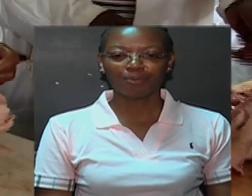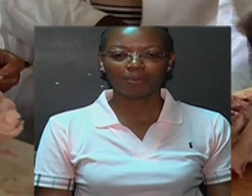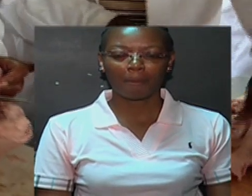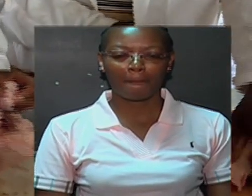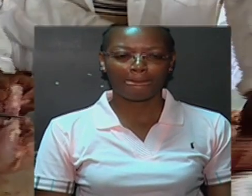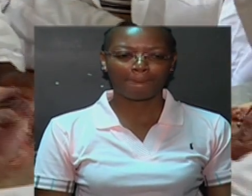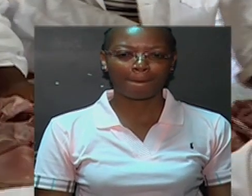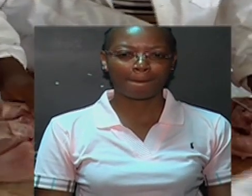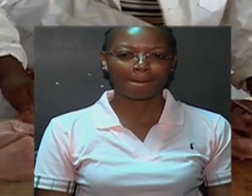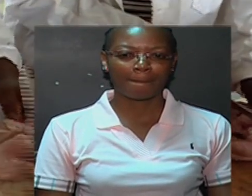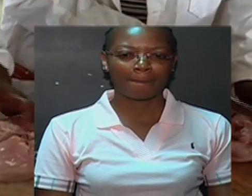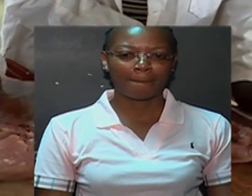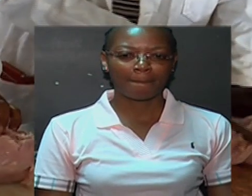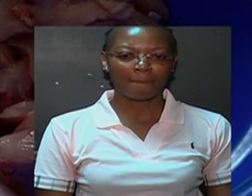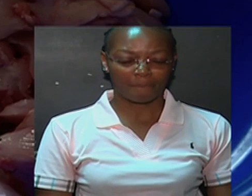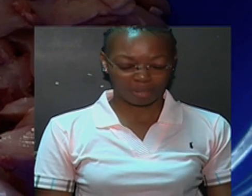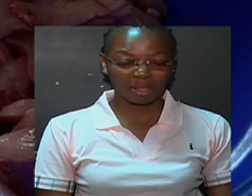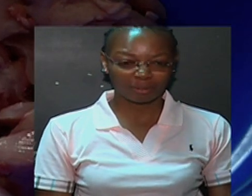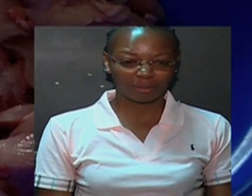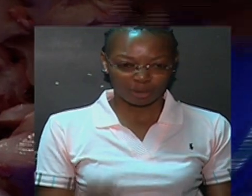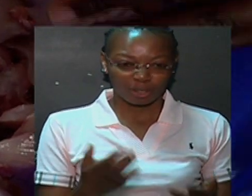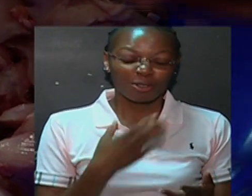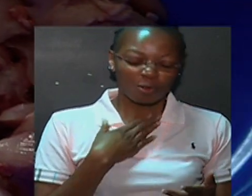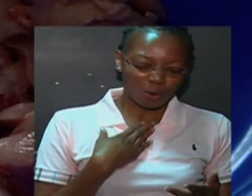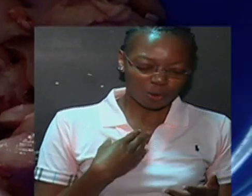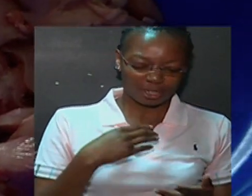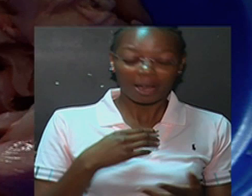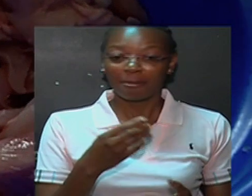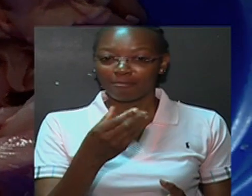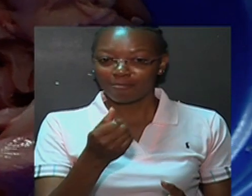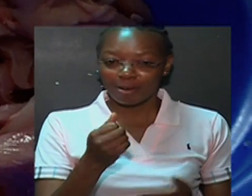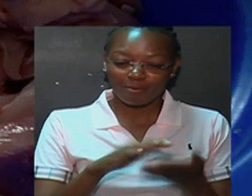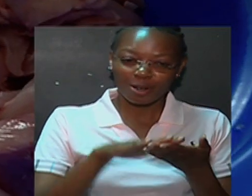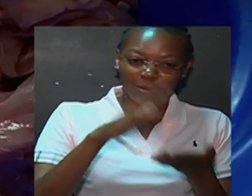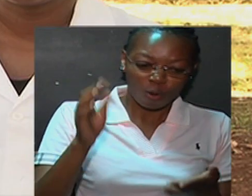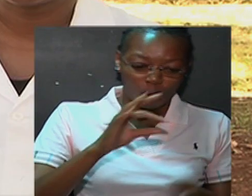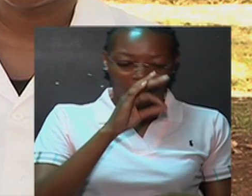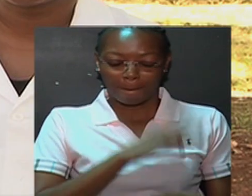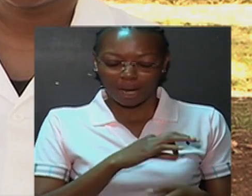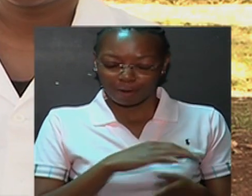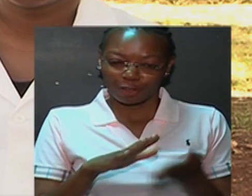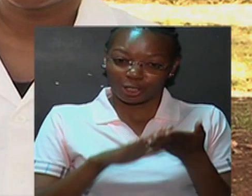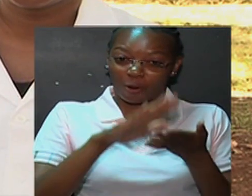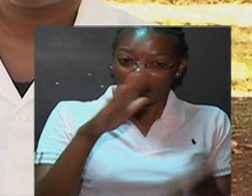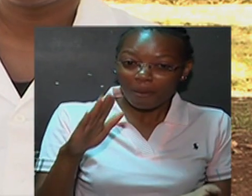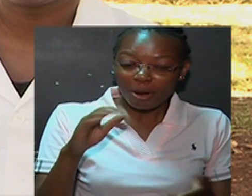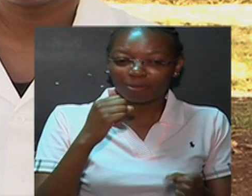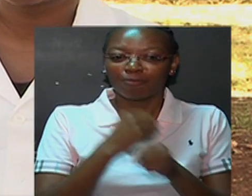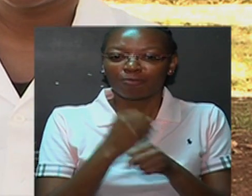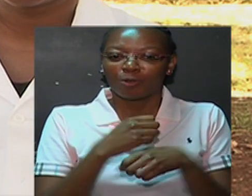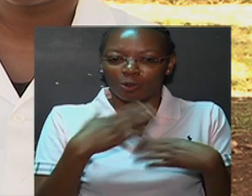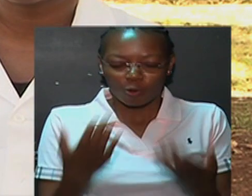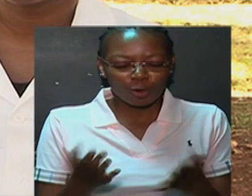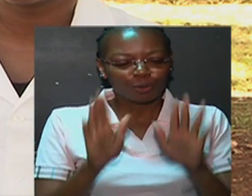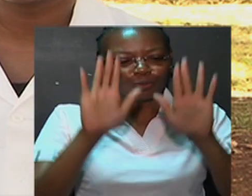Wanafunzi hawa walijionea jinsi wanavyoweza kupata pesa nyingi iwapo wataongeza dhamana. Katika chuo hiki